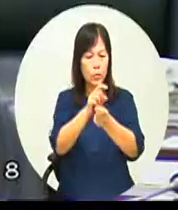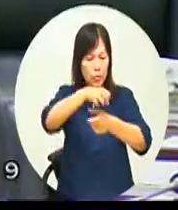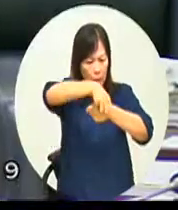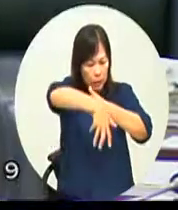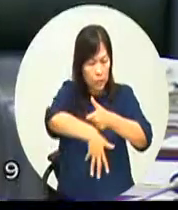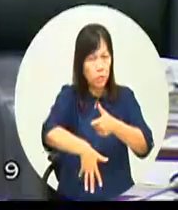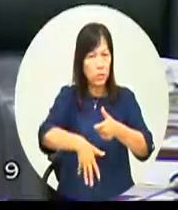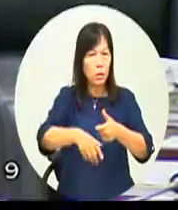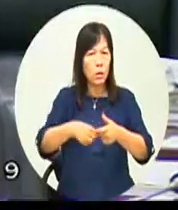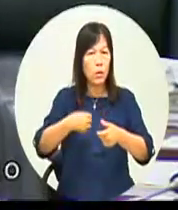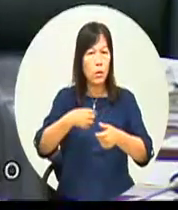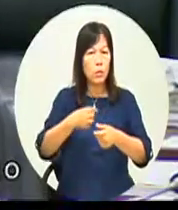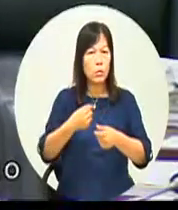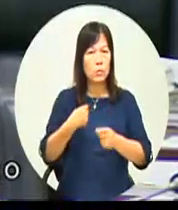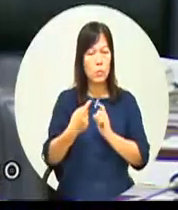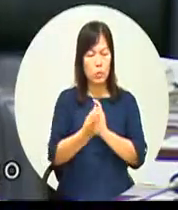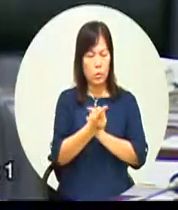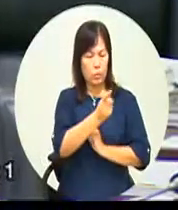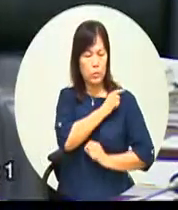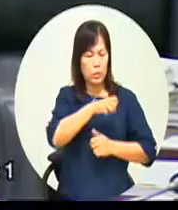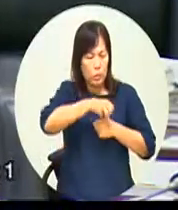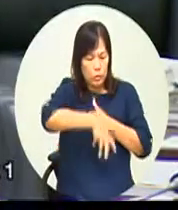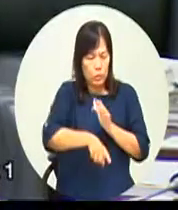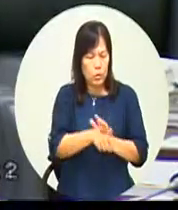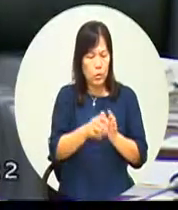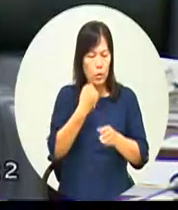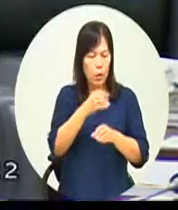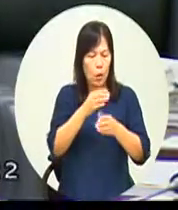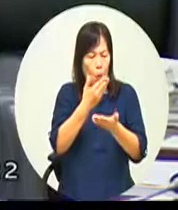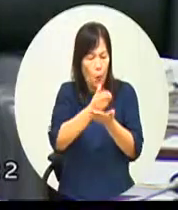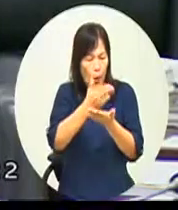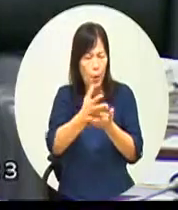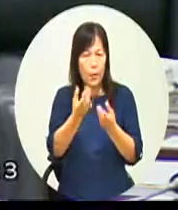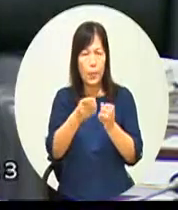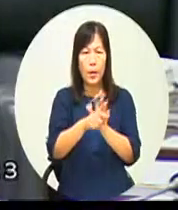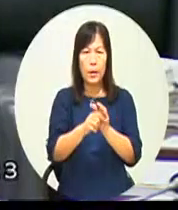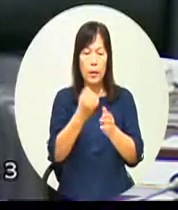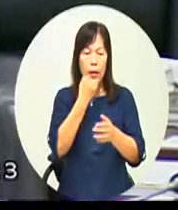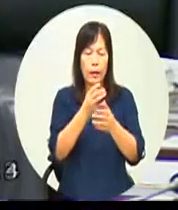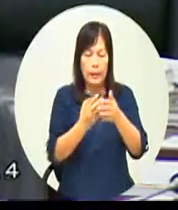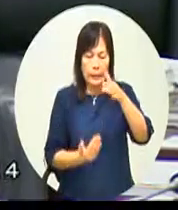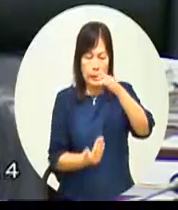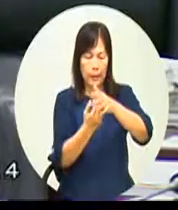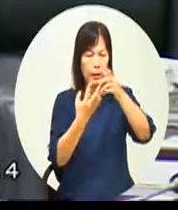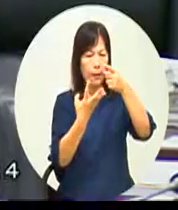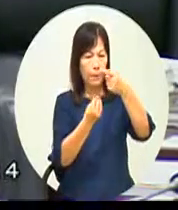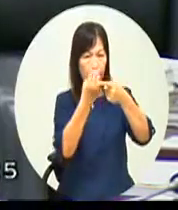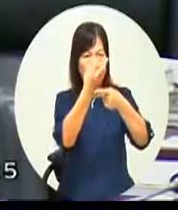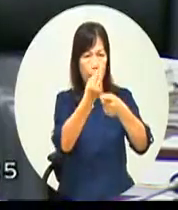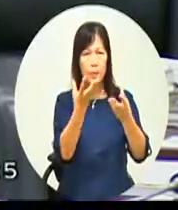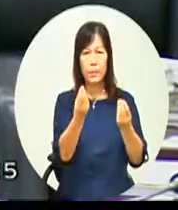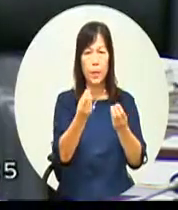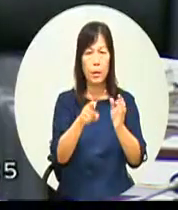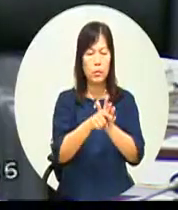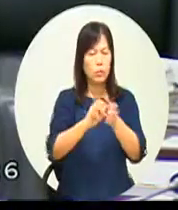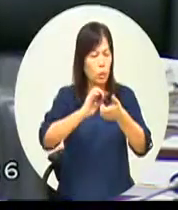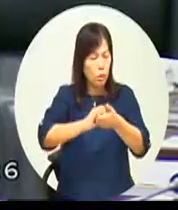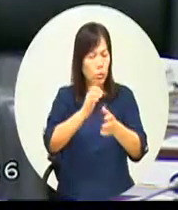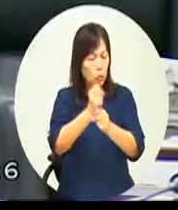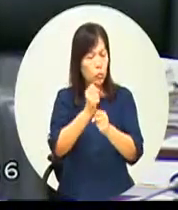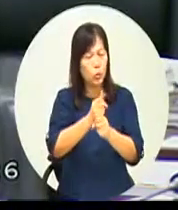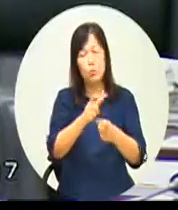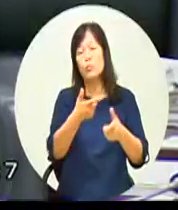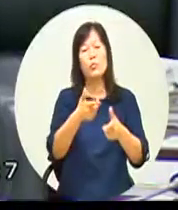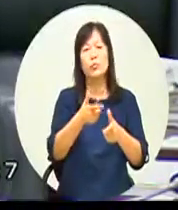对你的系统 的流量的疏解没有达到一定的比例的话，我觉得你不是一定要执行这个政